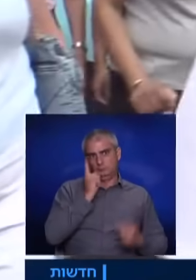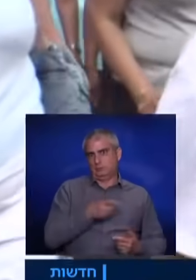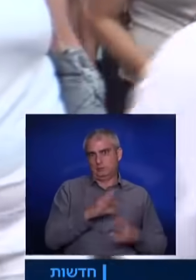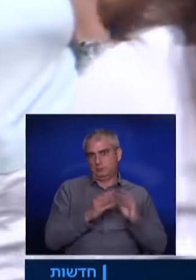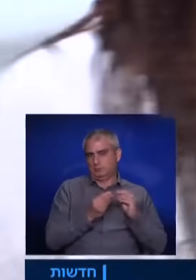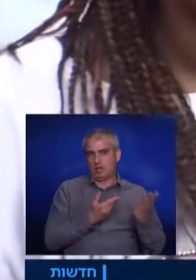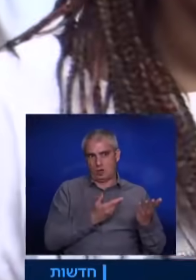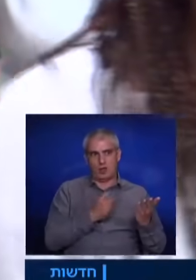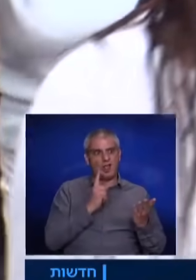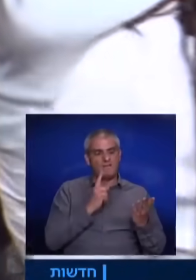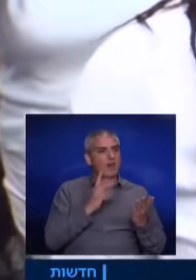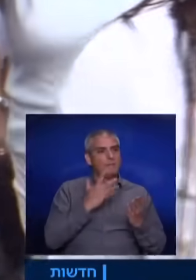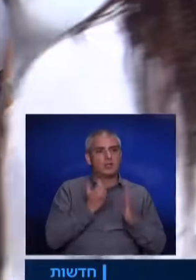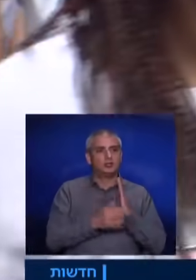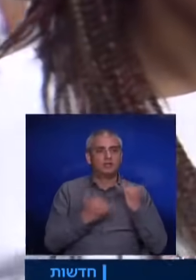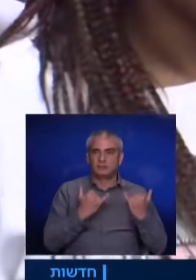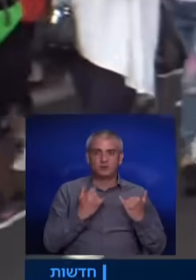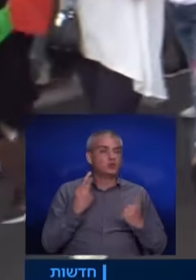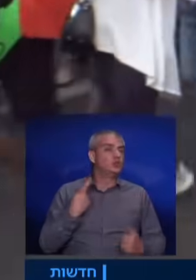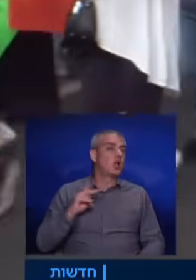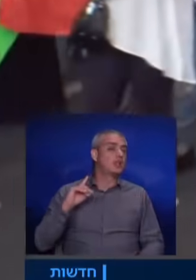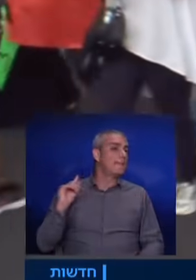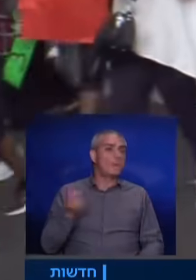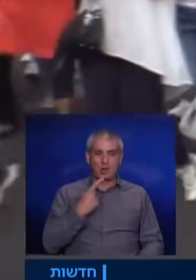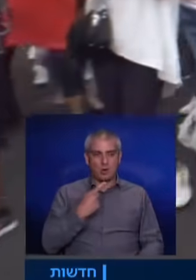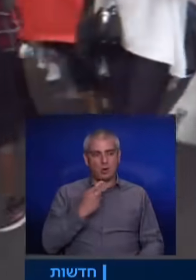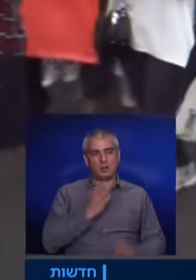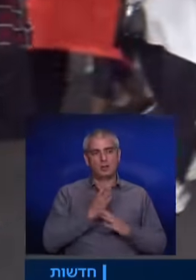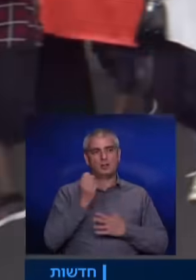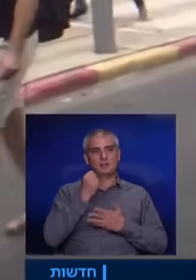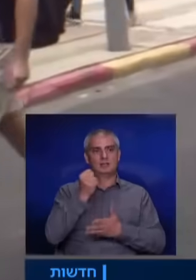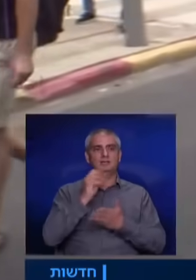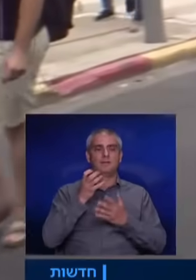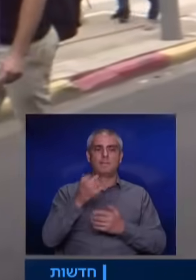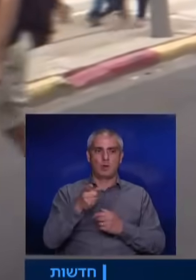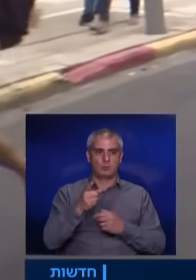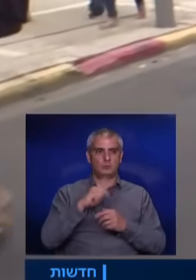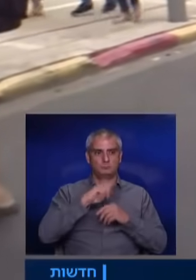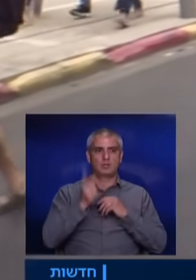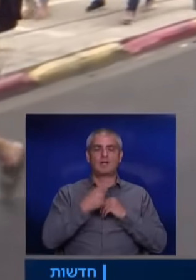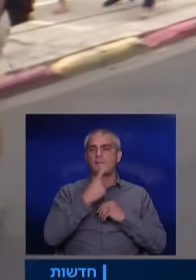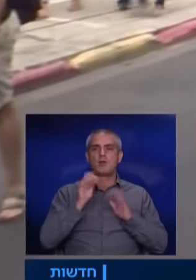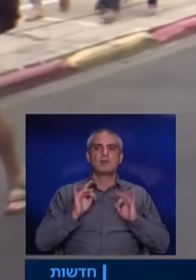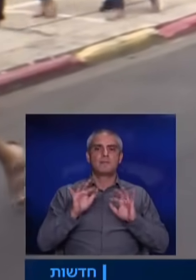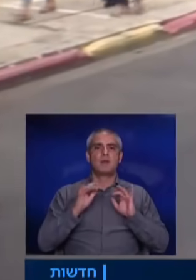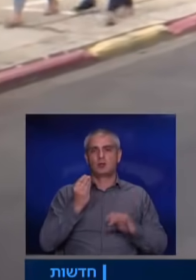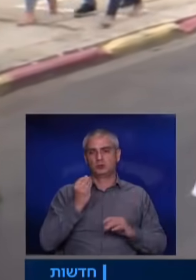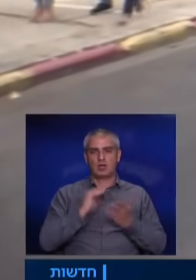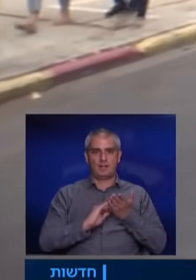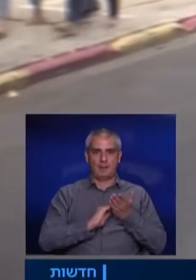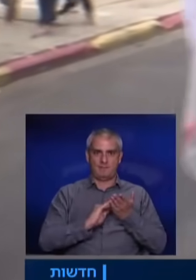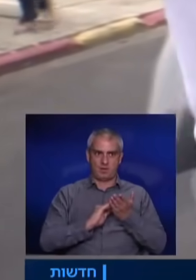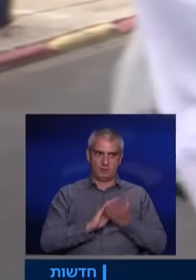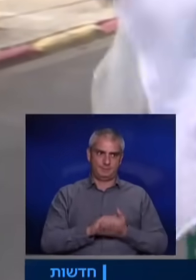הכל, אך נראה שמה שחסר כרגע יותר מהכל הוא הפניית תקציבים למעונות בהיקף של מאות מיליוני שקלים לפחות.